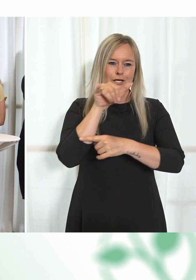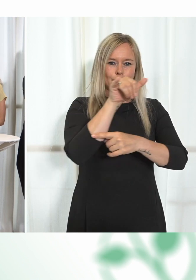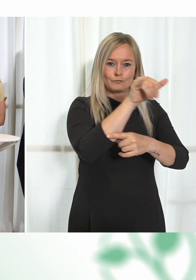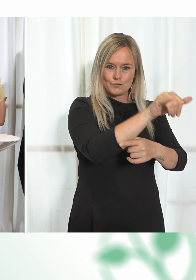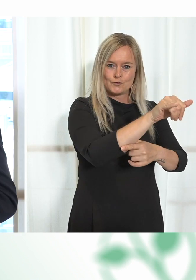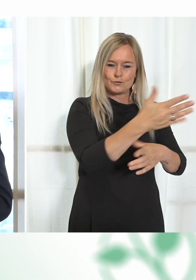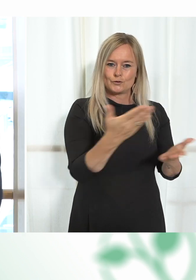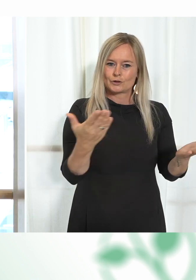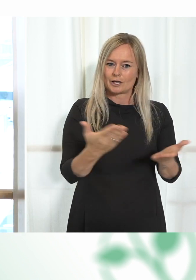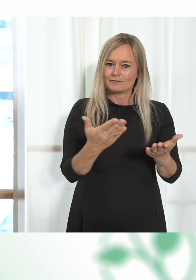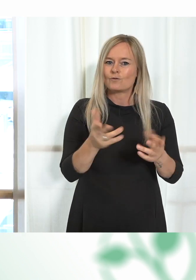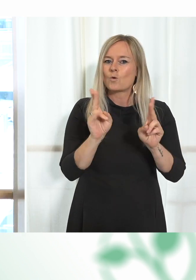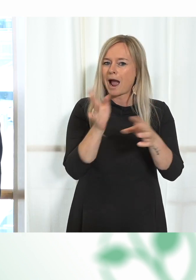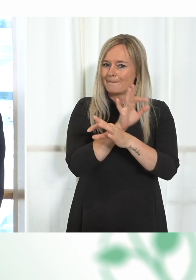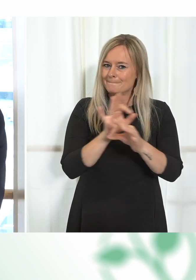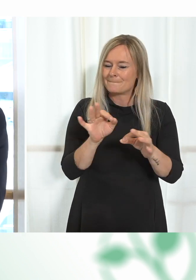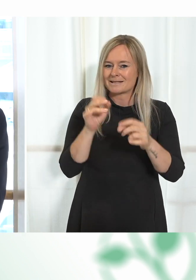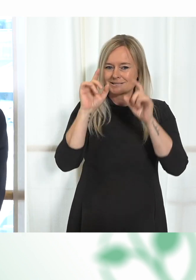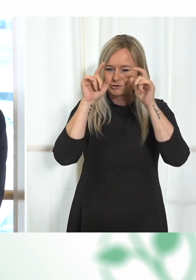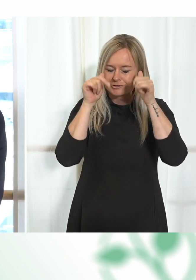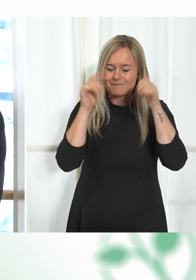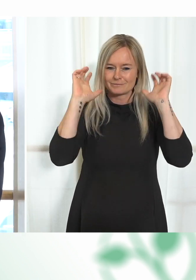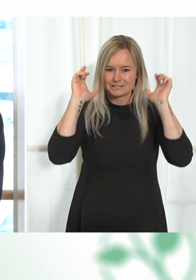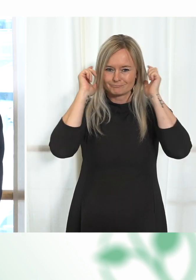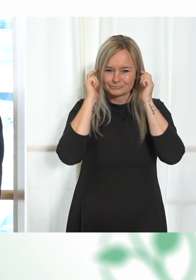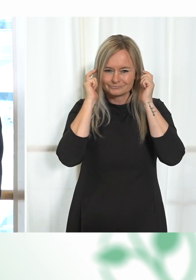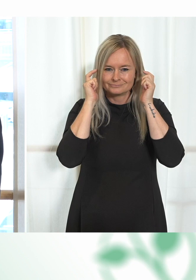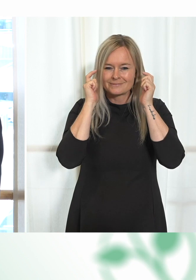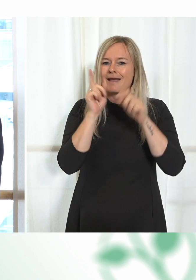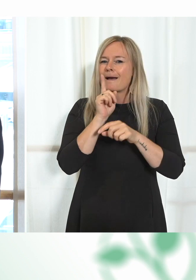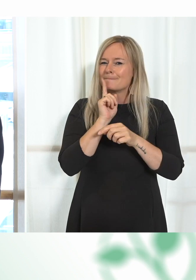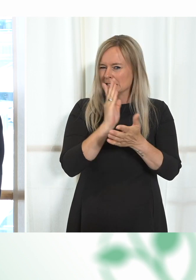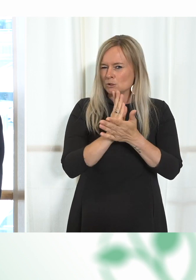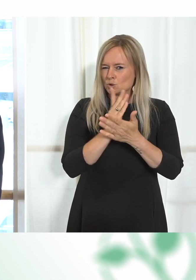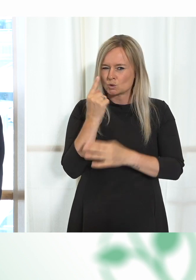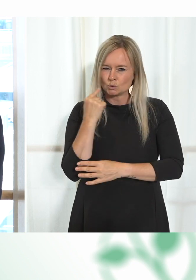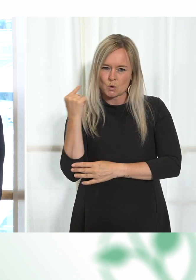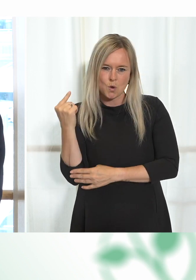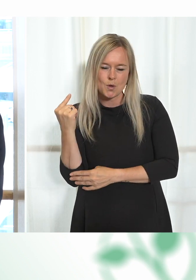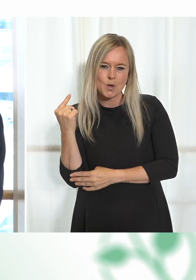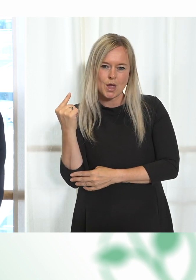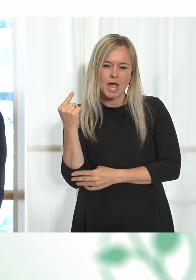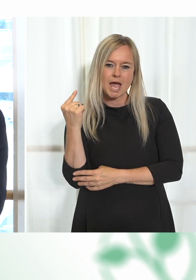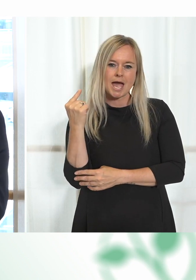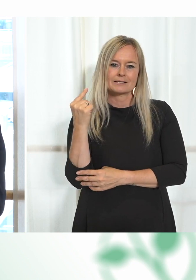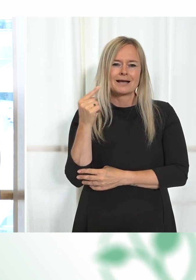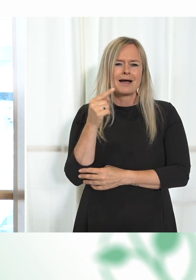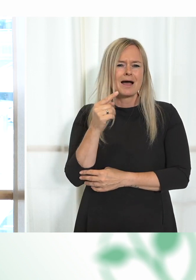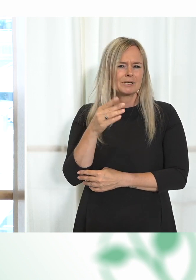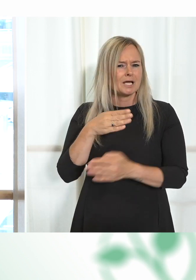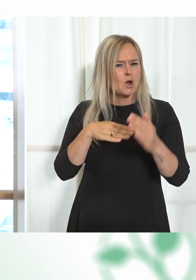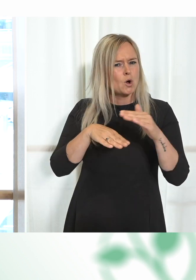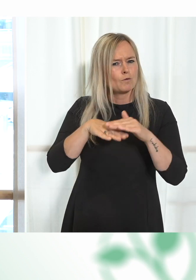halt besser schlafen kann. Ein bisschen was hört man schon. Und ich konzentriere mich halt